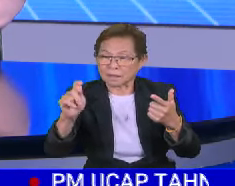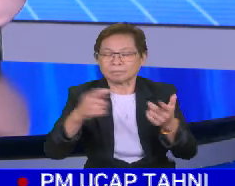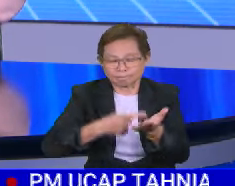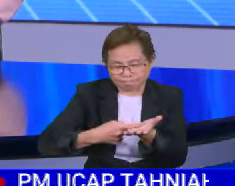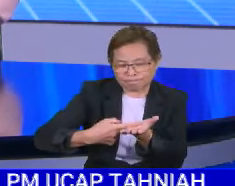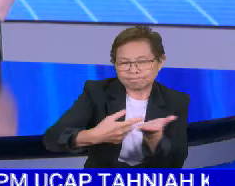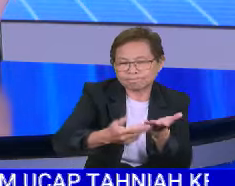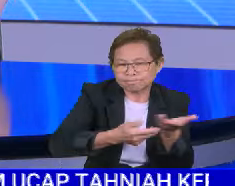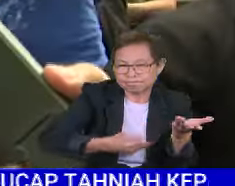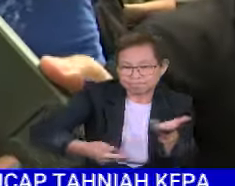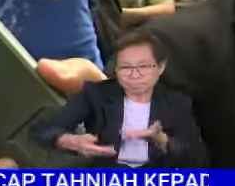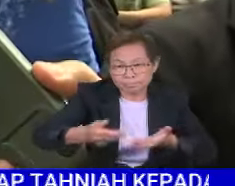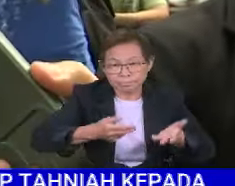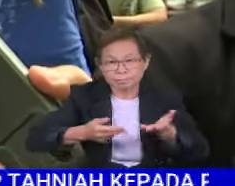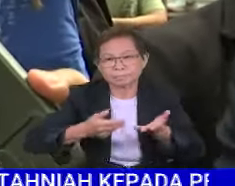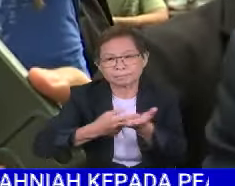Tempatan.